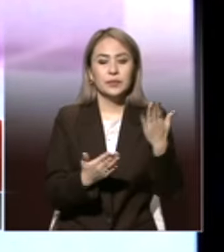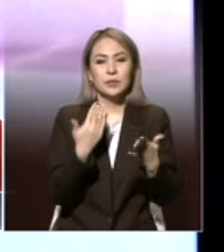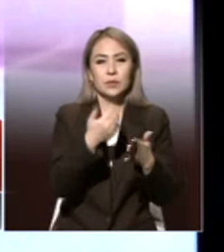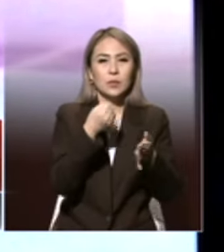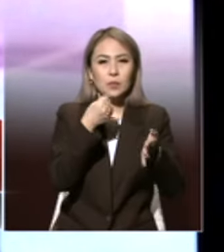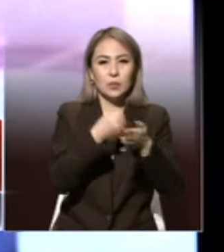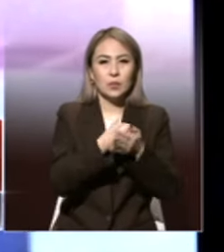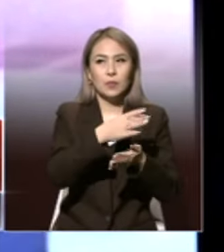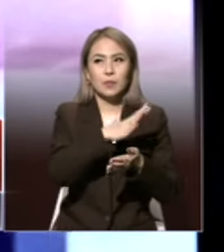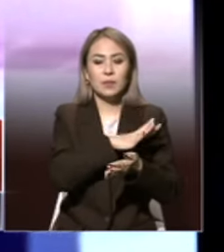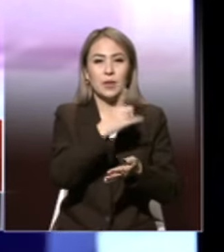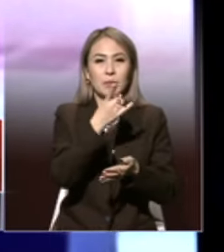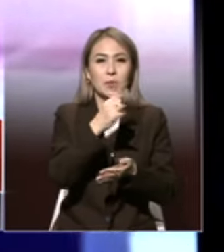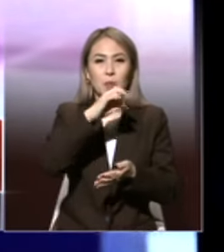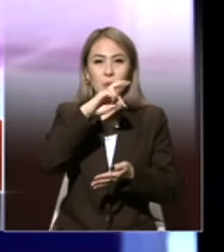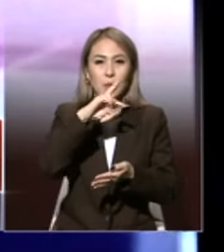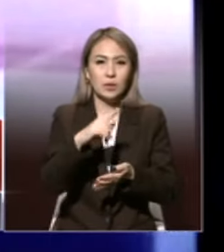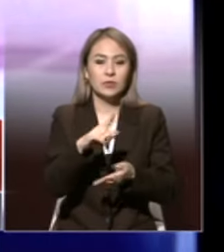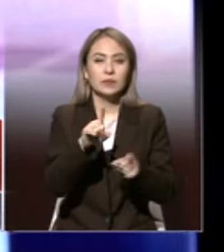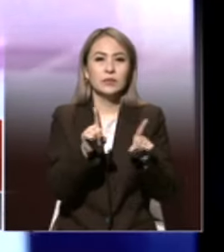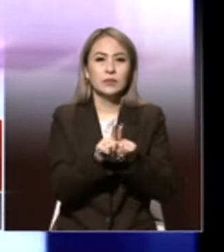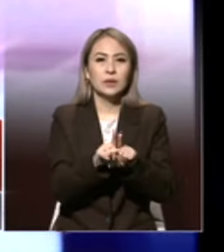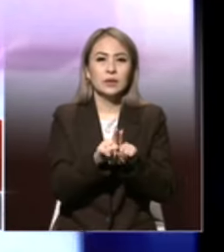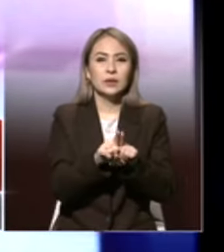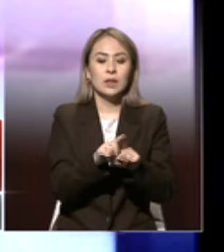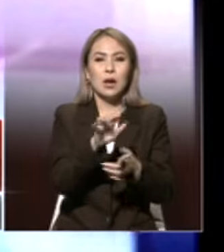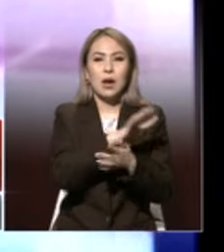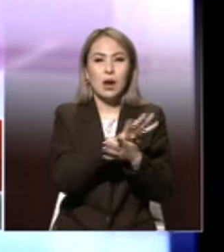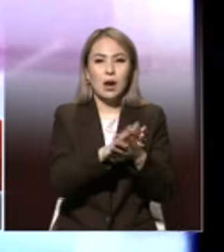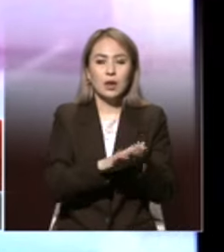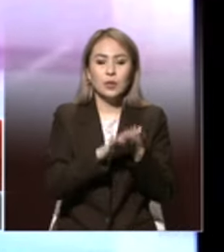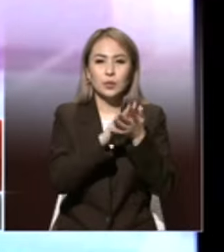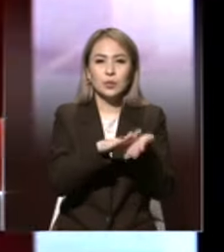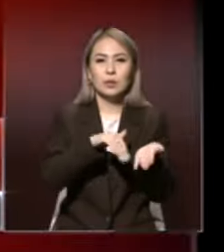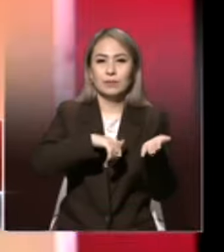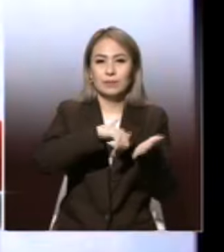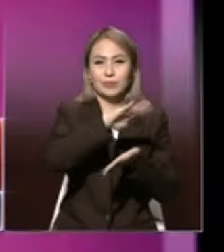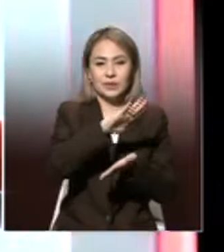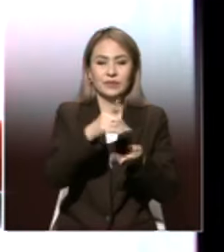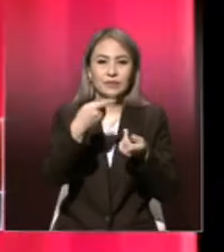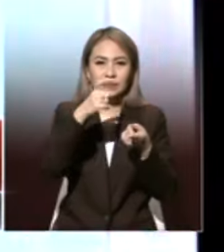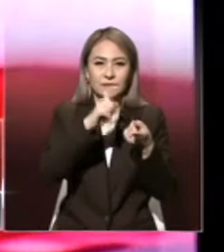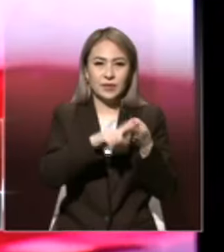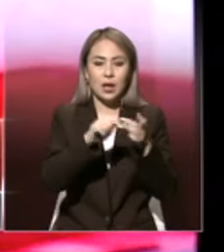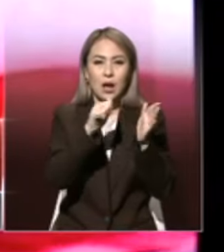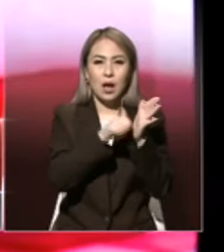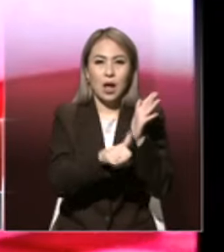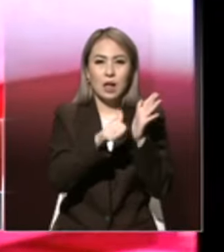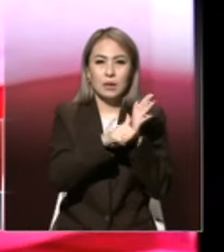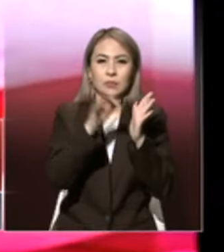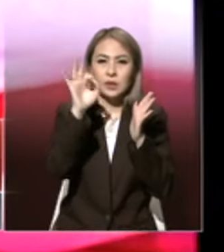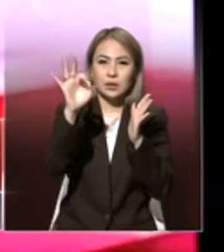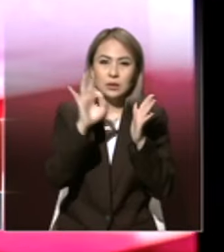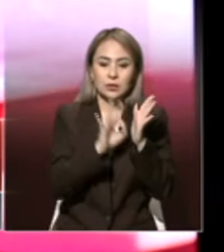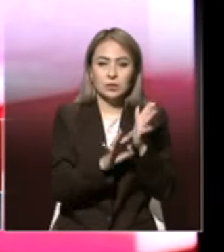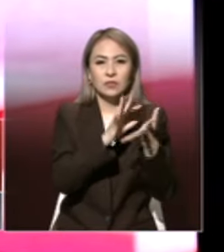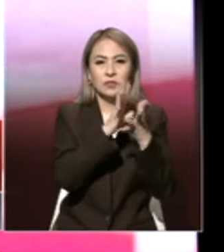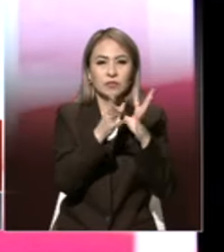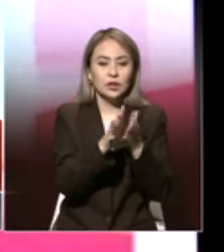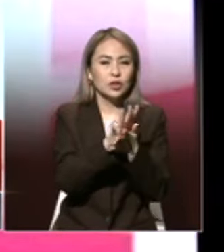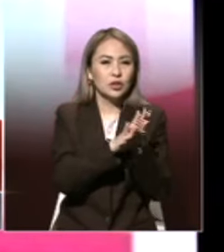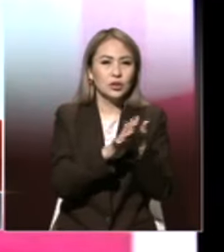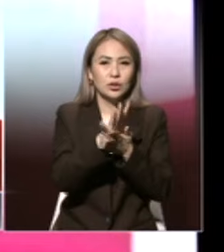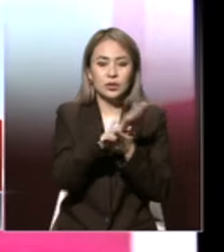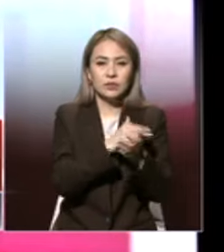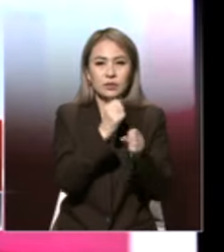дейін, бірінші шілдеге дейін жәбірленушілердің арыз жазуынан бас тартуына байланысты, 60%-дан астамына ешқандай шара қолдана